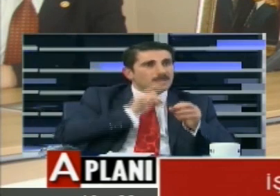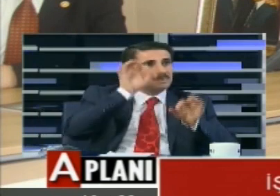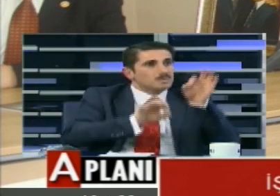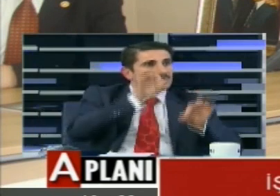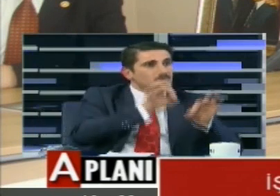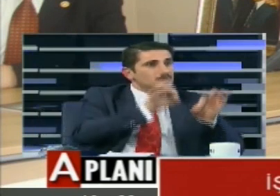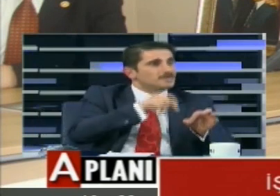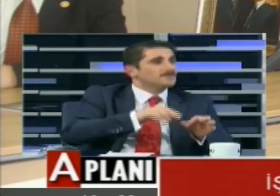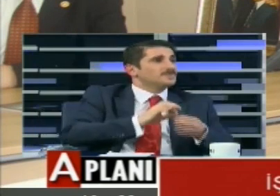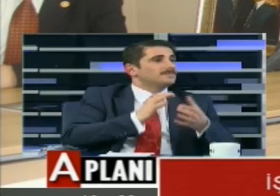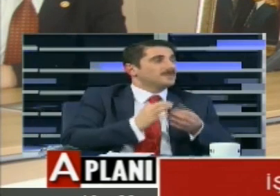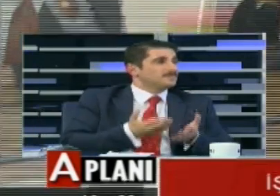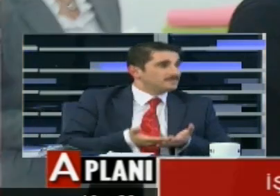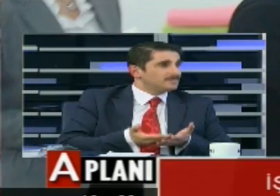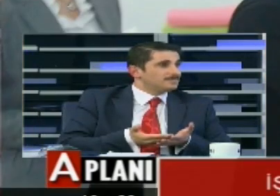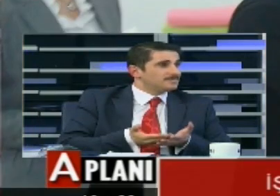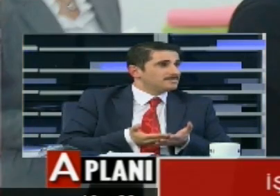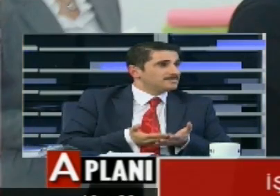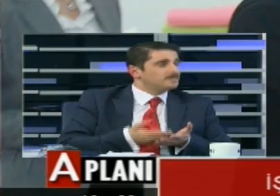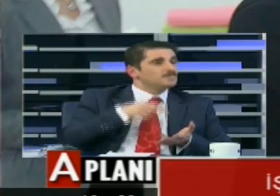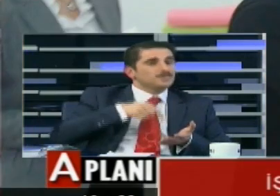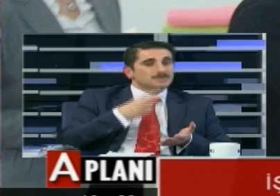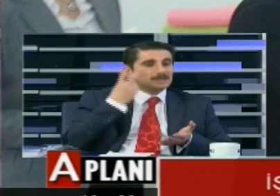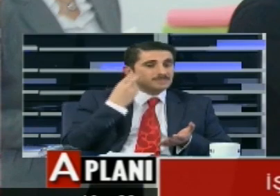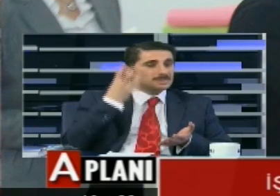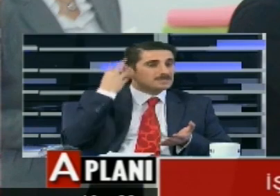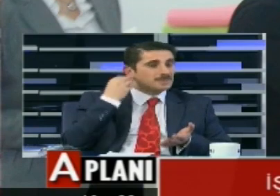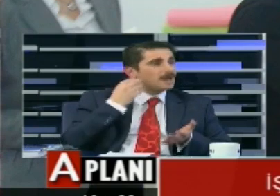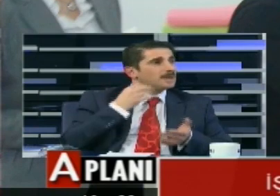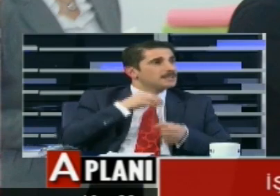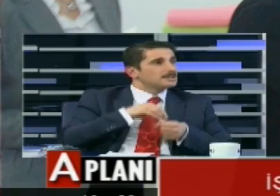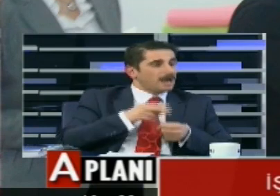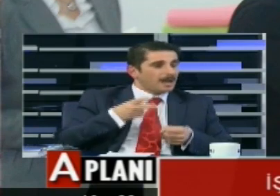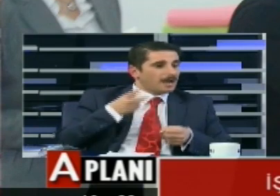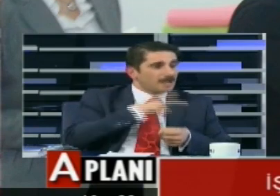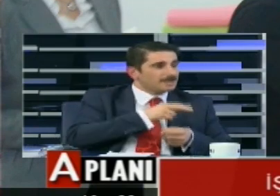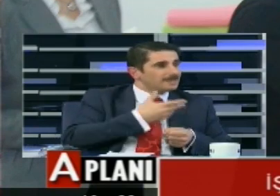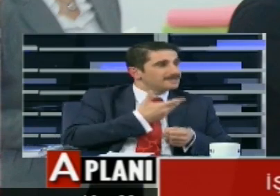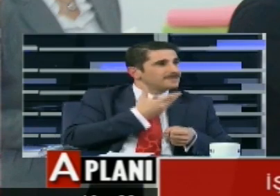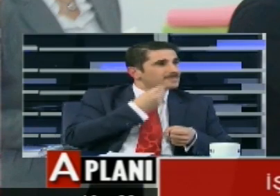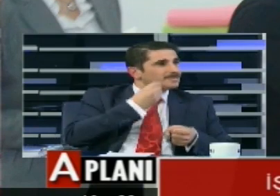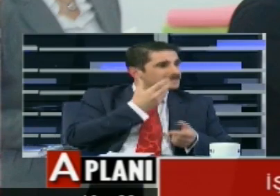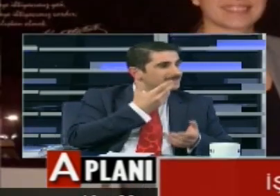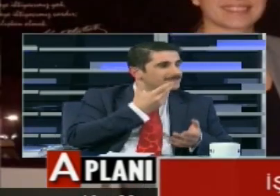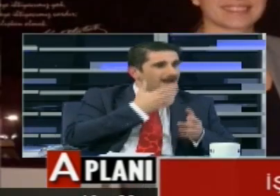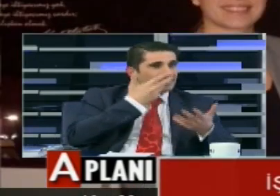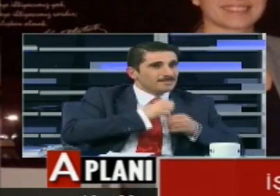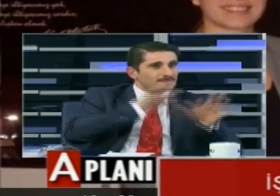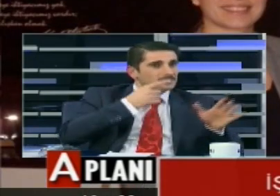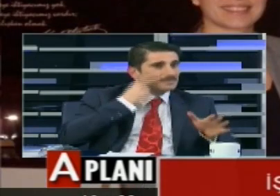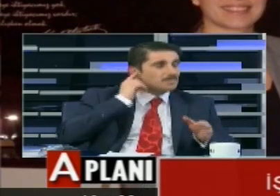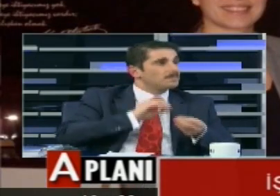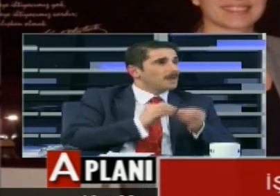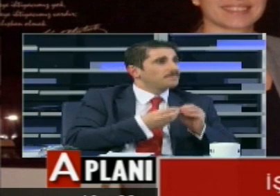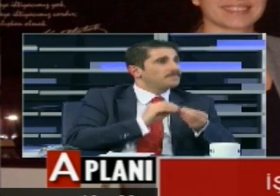Bakanlıkların gerekli gördüğü uygun kişiler bence il il dolaşıp bunları,